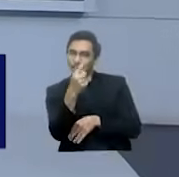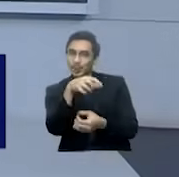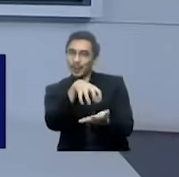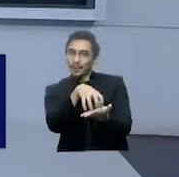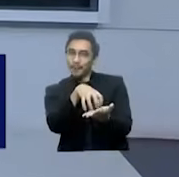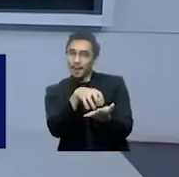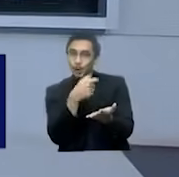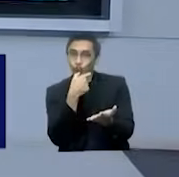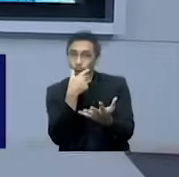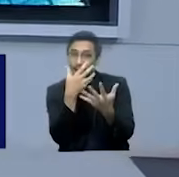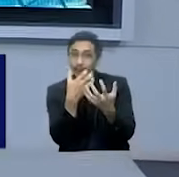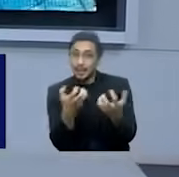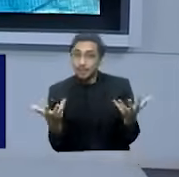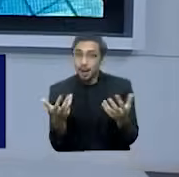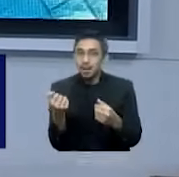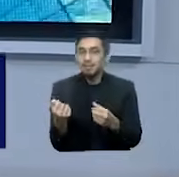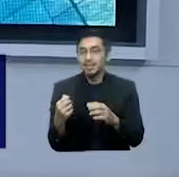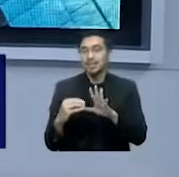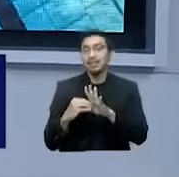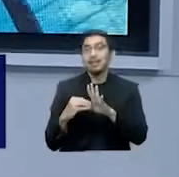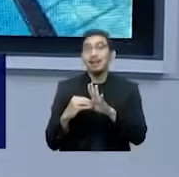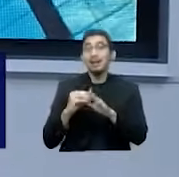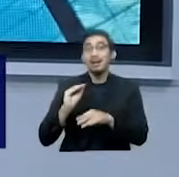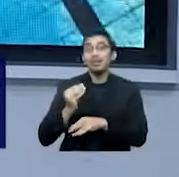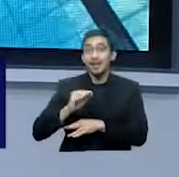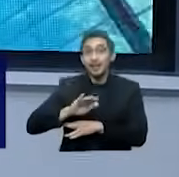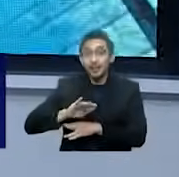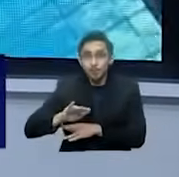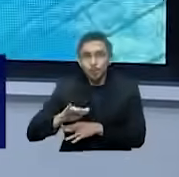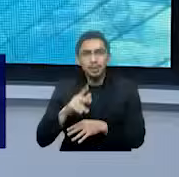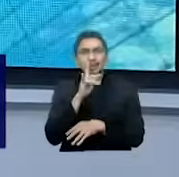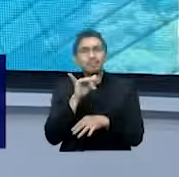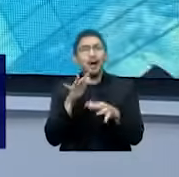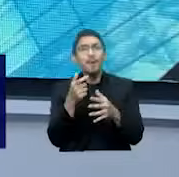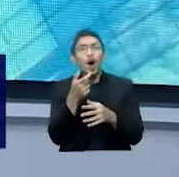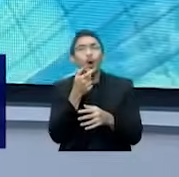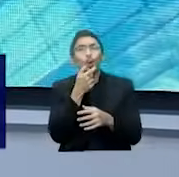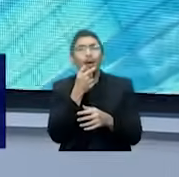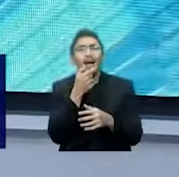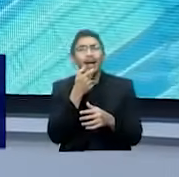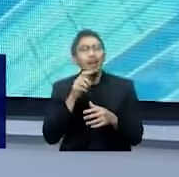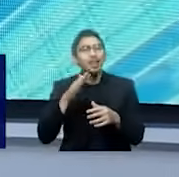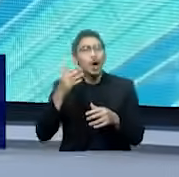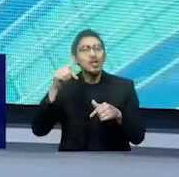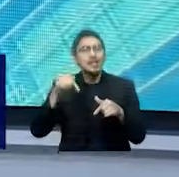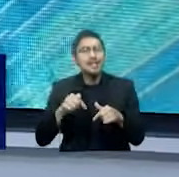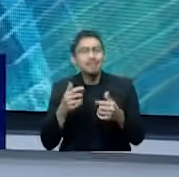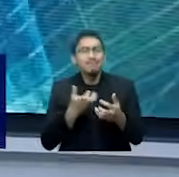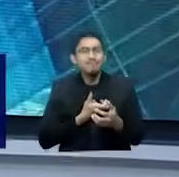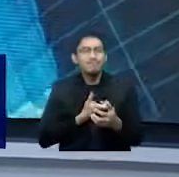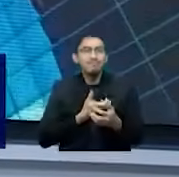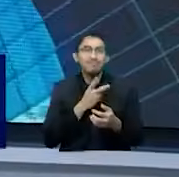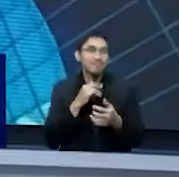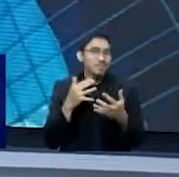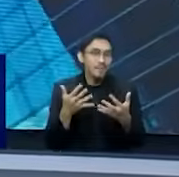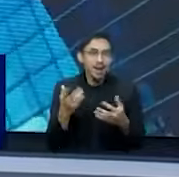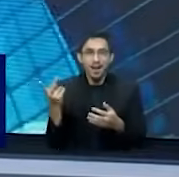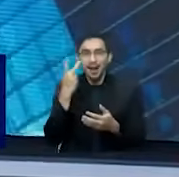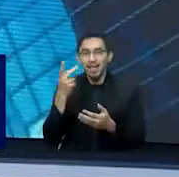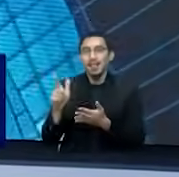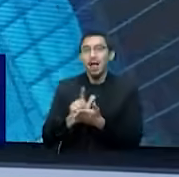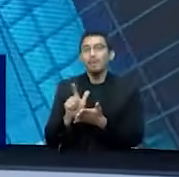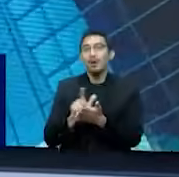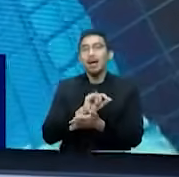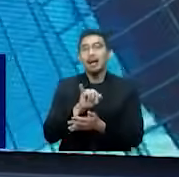di Pasar Jatinegara, Jakarta Timur. Lantas, apa saja kue kering yang jadi favorit tahun ini? Berikut laporan Jen